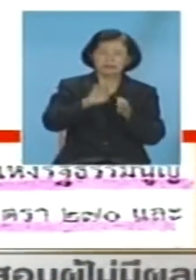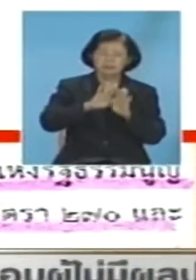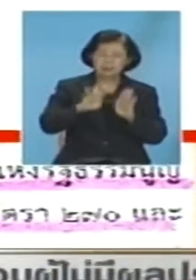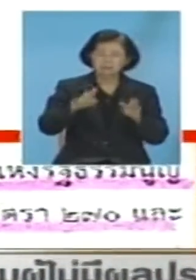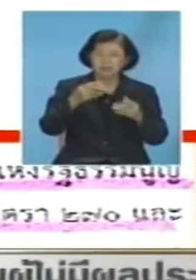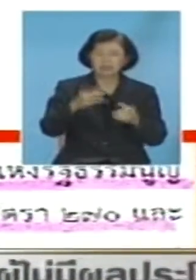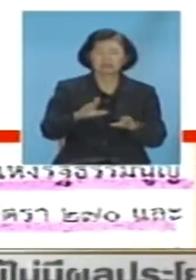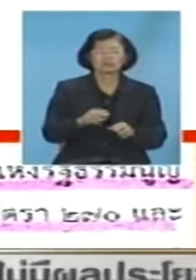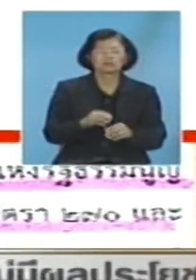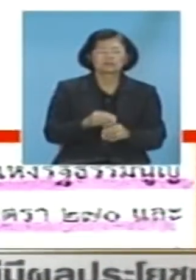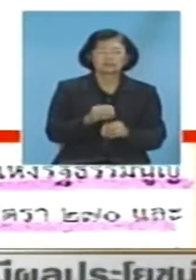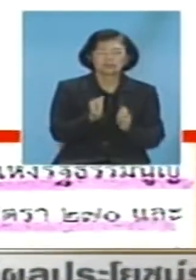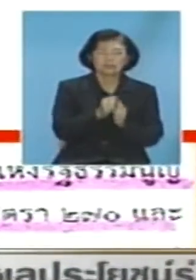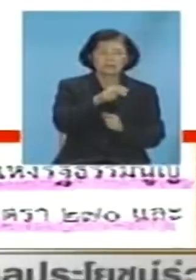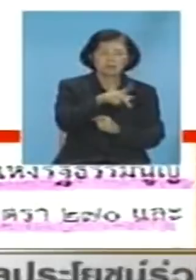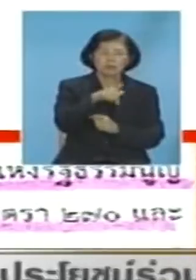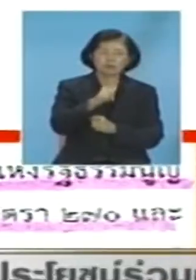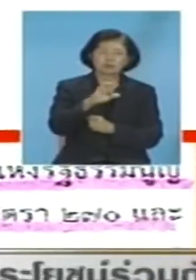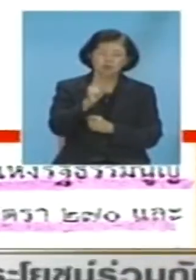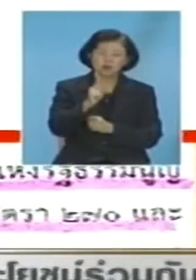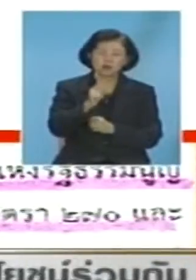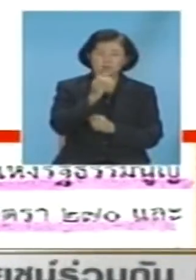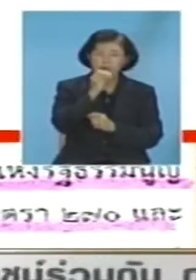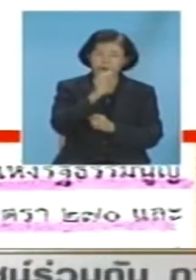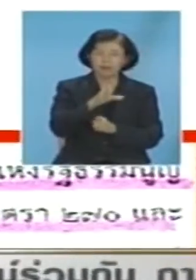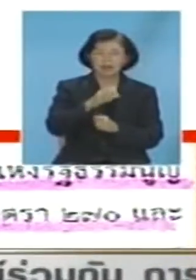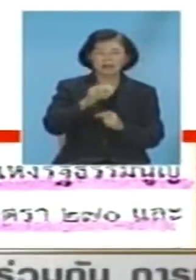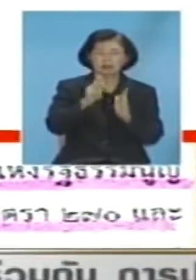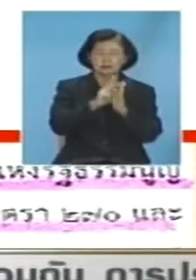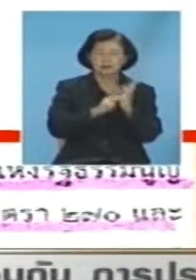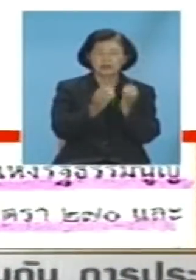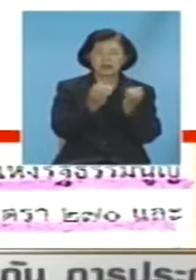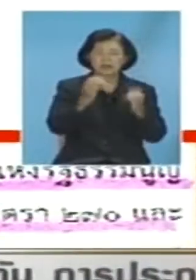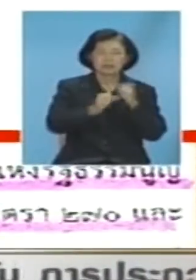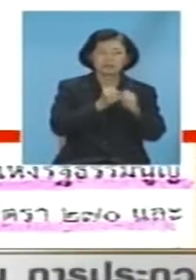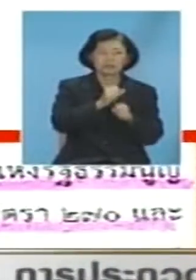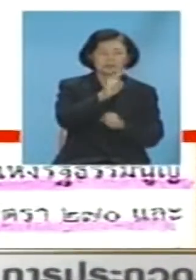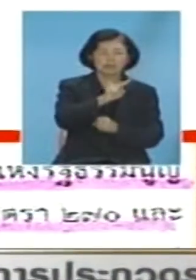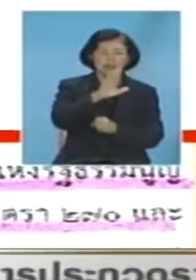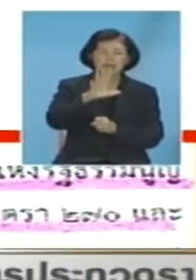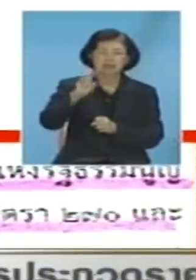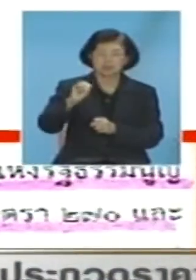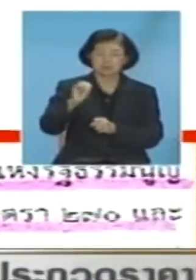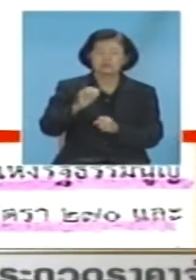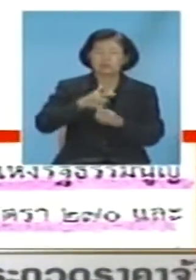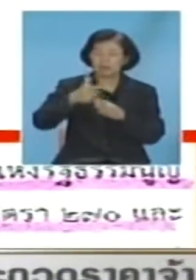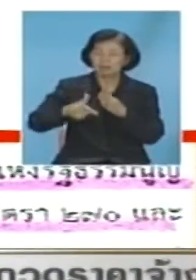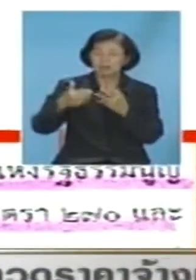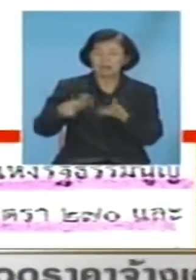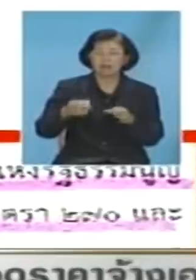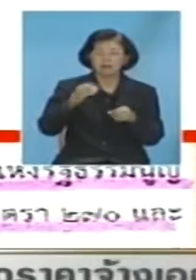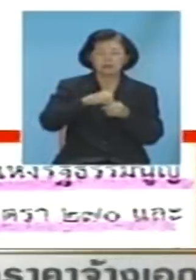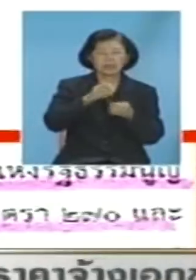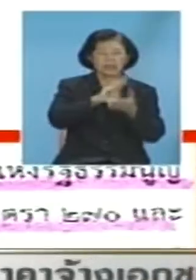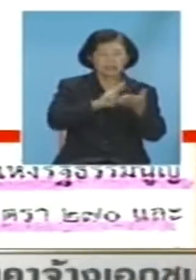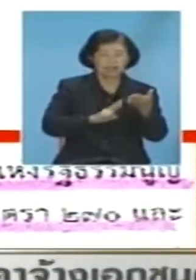ช.ว่ารัฐธรรมนูญพุทธศักราช2550ได้ยกเลิกไปแล้วดังปรากฏในรายงานที่ระบุ